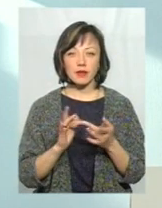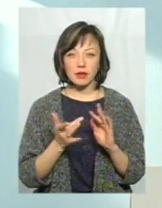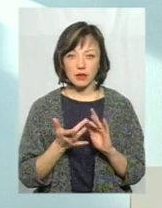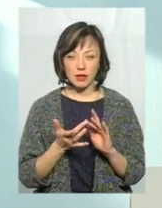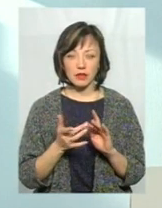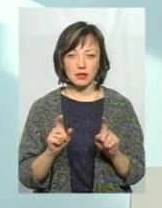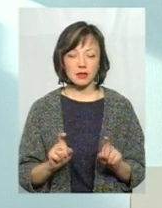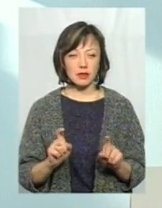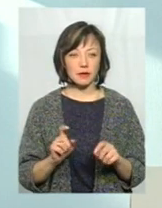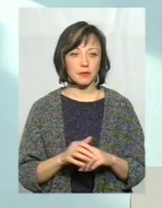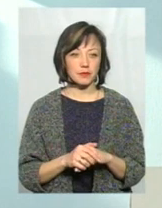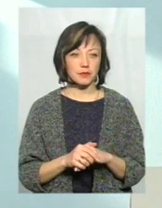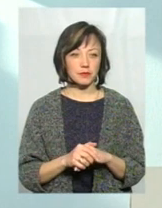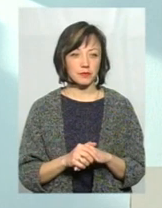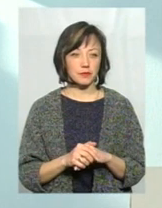мережі.